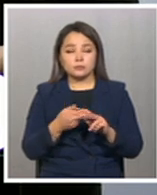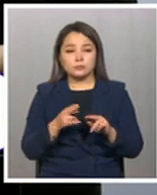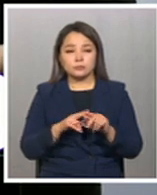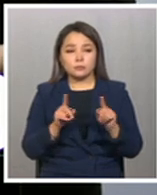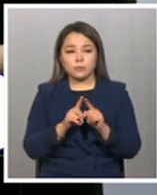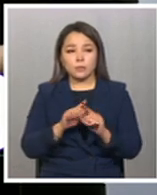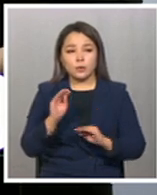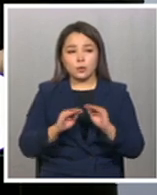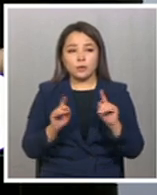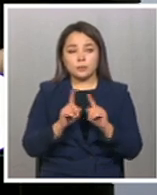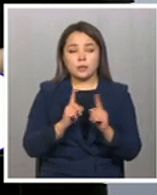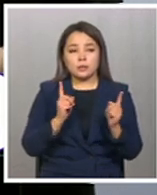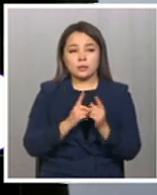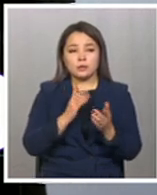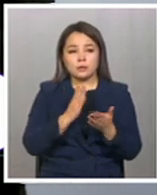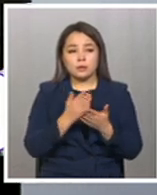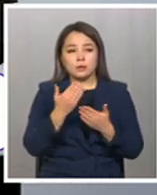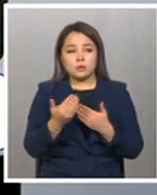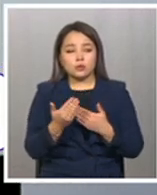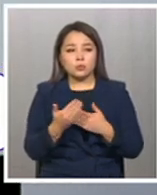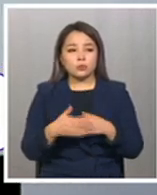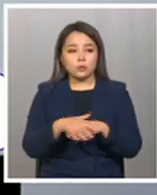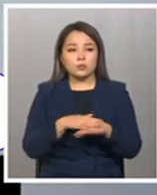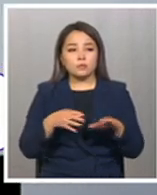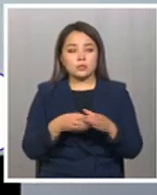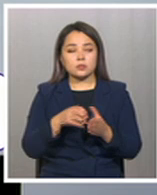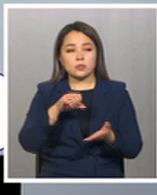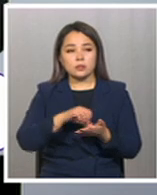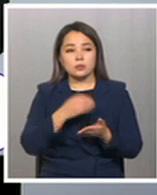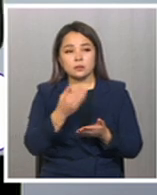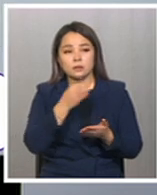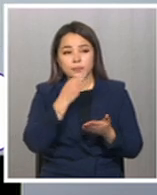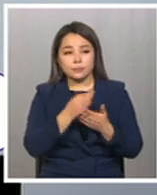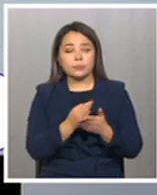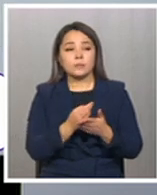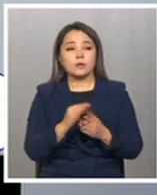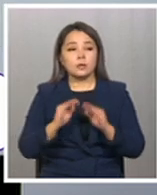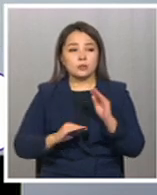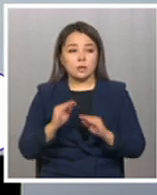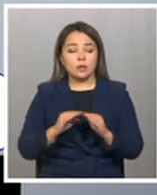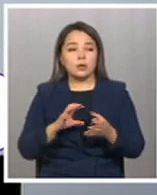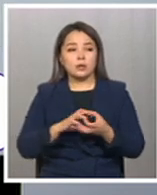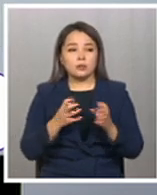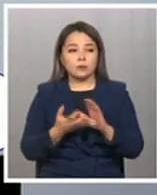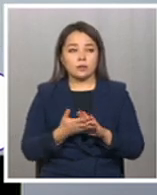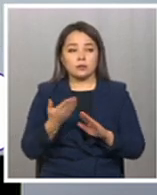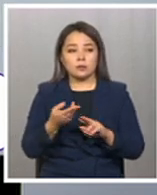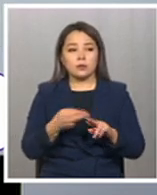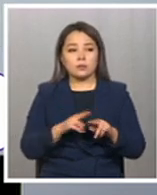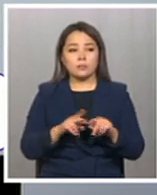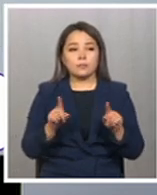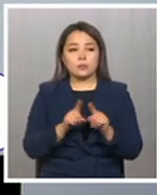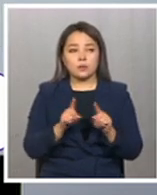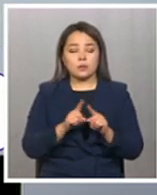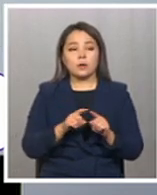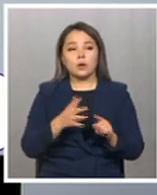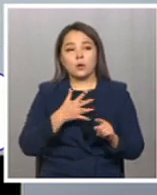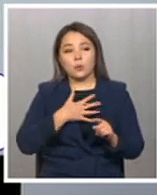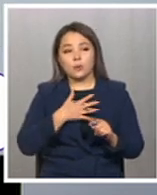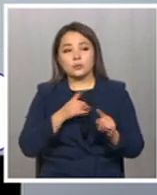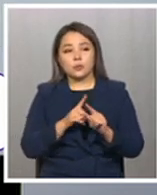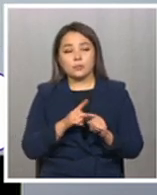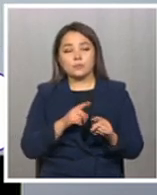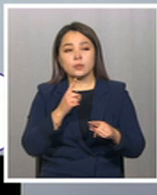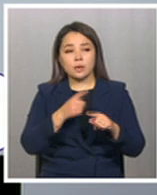құрамында кездеседі. Жалпы формуласына қарайтын болсақ, бұл жерде көміртегі ішінара оң зарядты, оттек ішінара